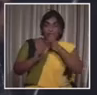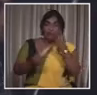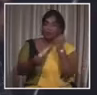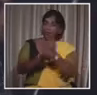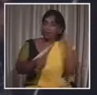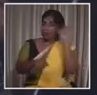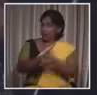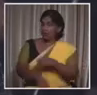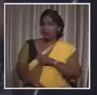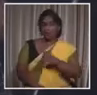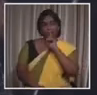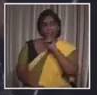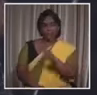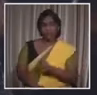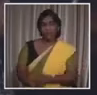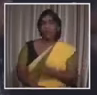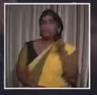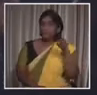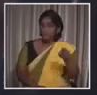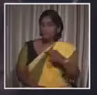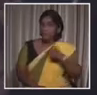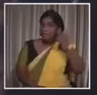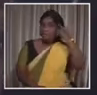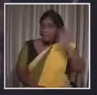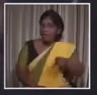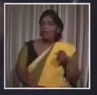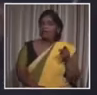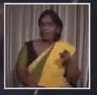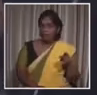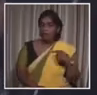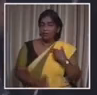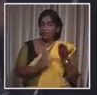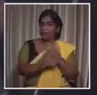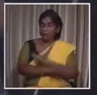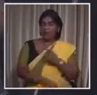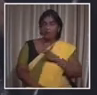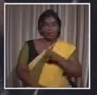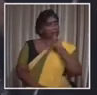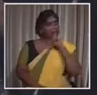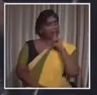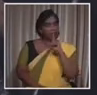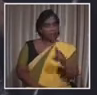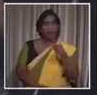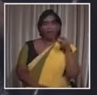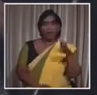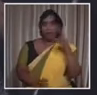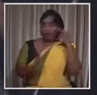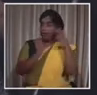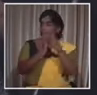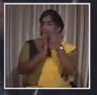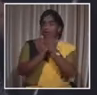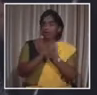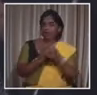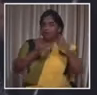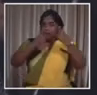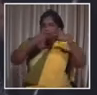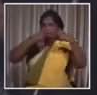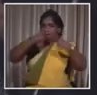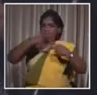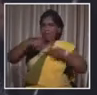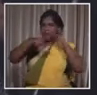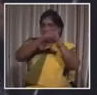අත්අඩංගුවට ගන්නවා කියලා. ඒක තමයි පලාපොරොත්තුනේ. අපි පහුගිය දවසේ මුලින්ම මතක් කරා මේ කියපු කාරණා දැන් එකින් එක එළිවෙමින්